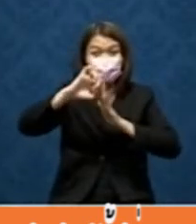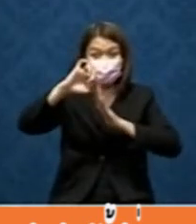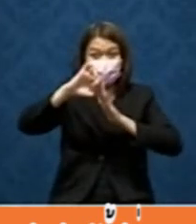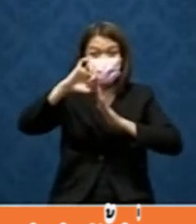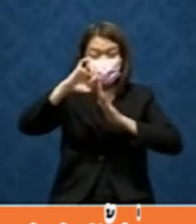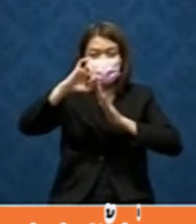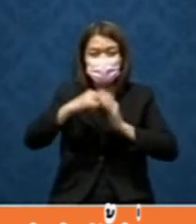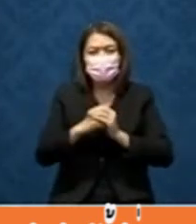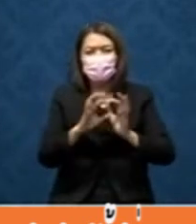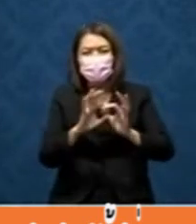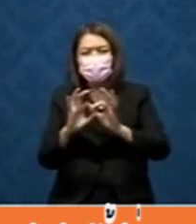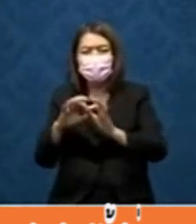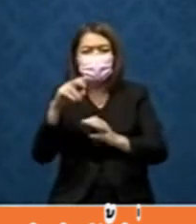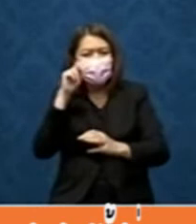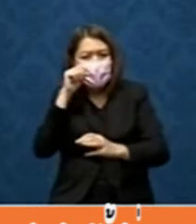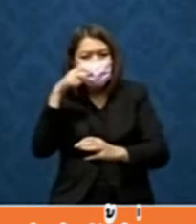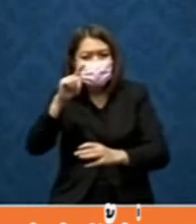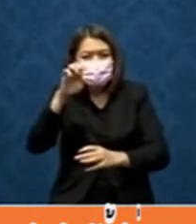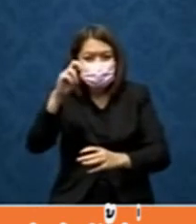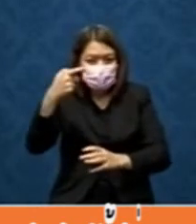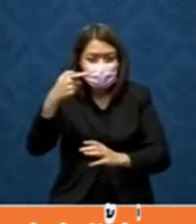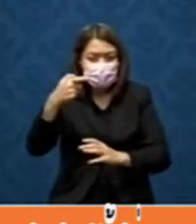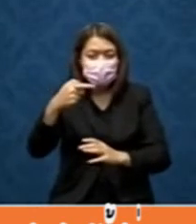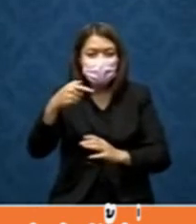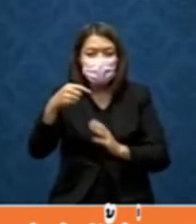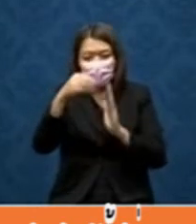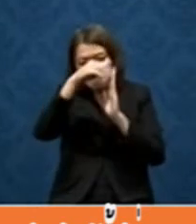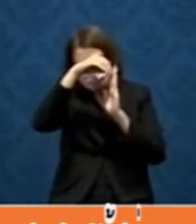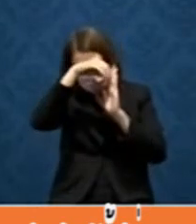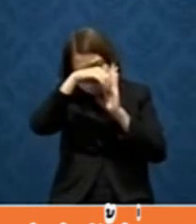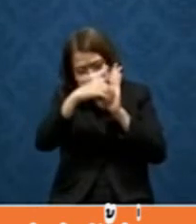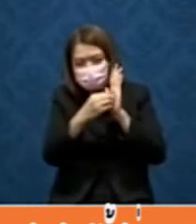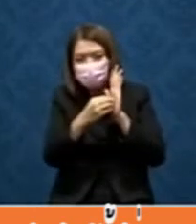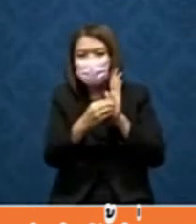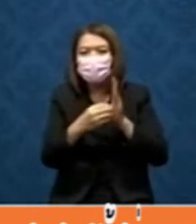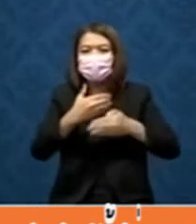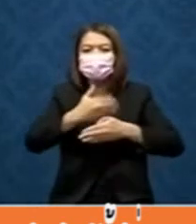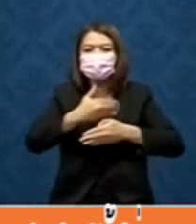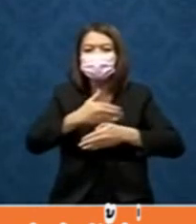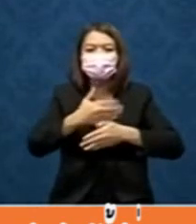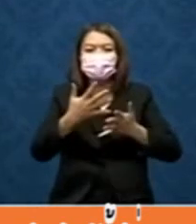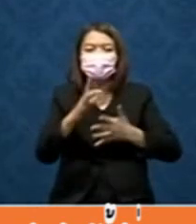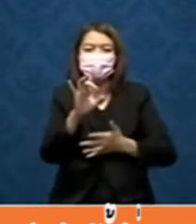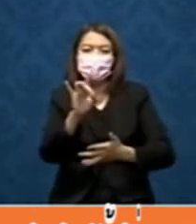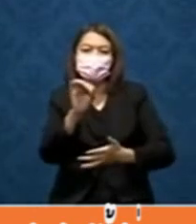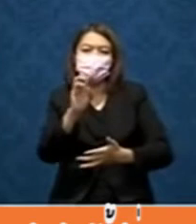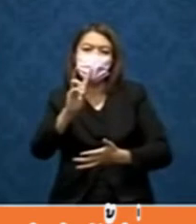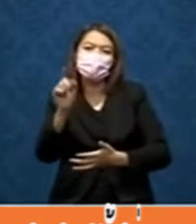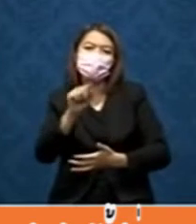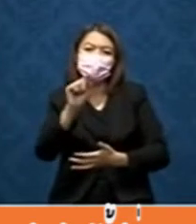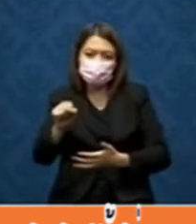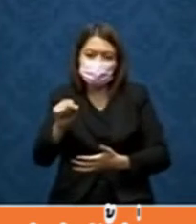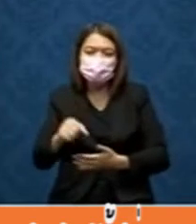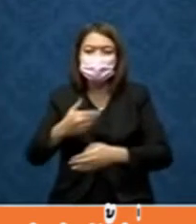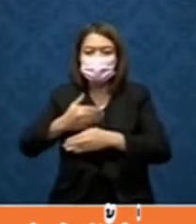เชียให่คนหวงวาน้ำปิงจะลงมาเจ้พระยาหรอไม่ประกฏวนนี้เคลื่อนภูมิพวนน้ำยไม่เต็มครับอยู่ที่ 86 ประเซ็ต